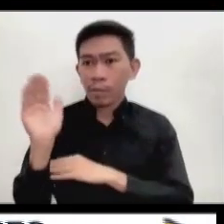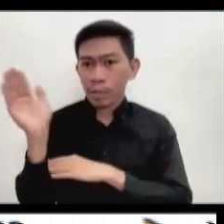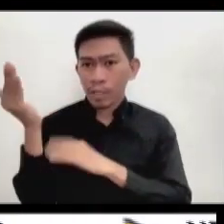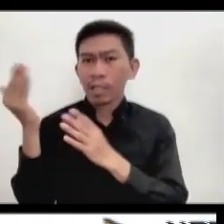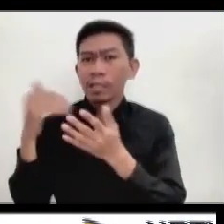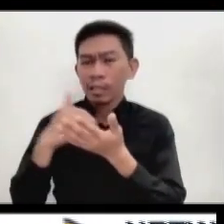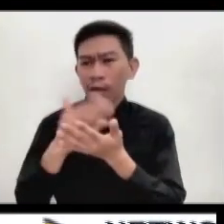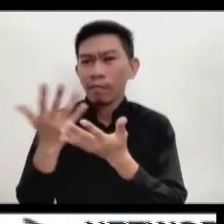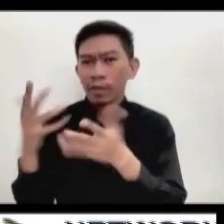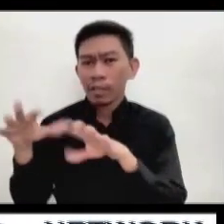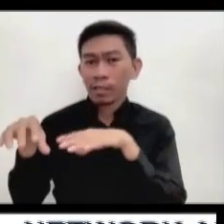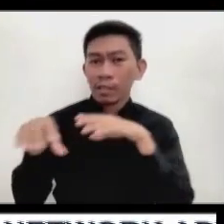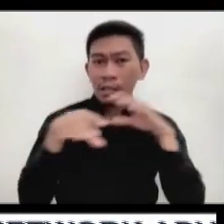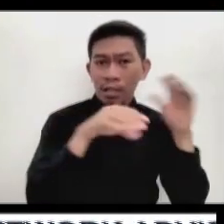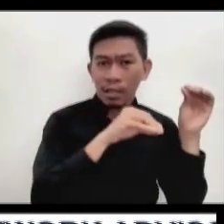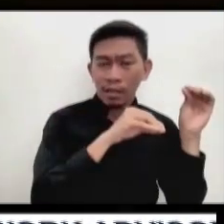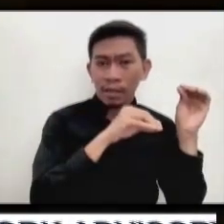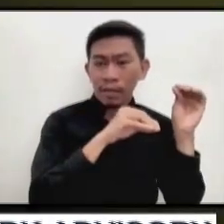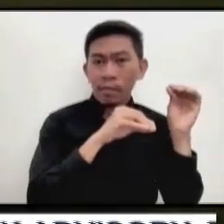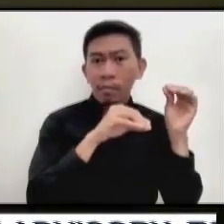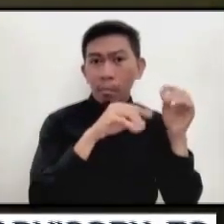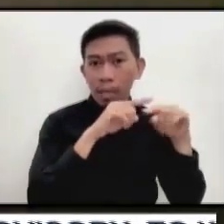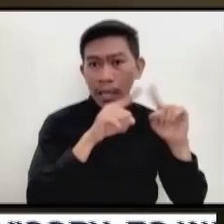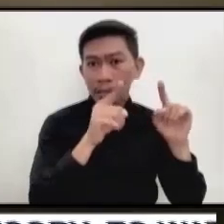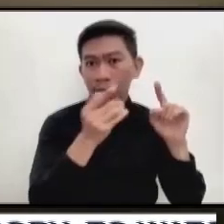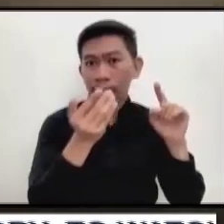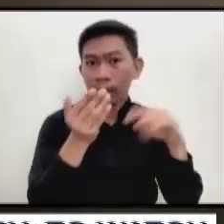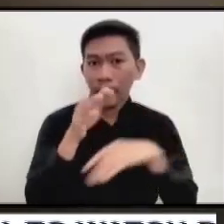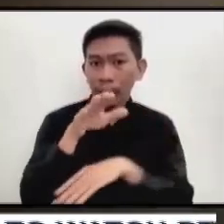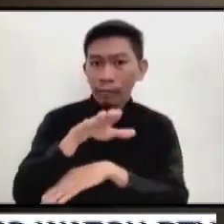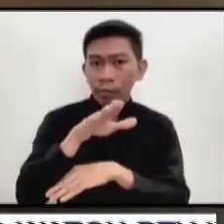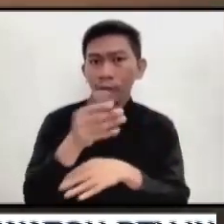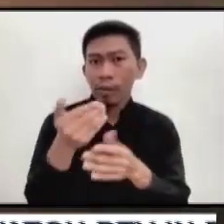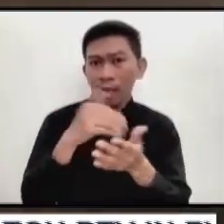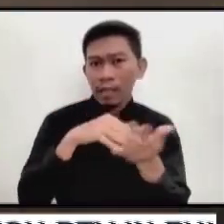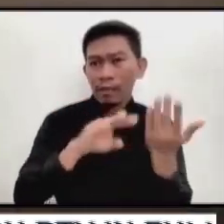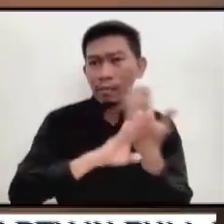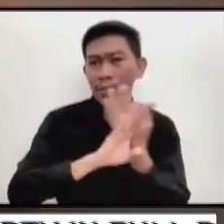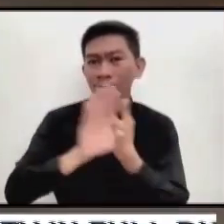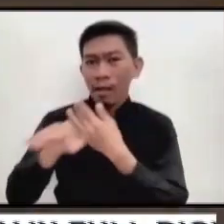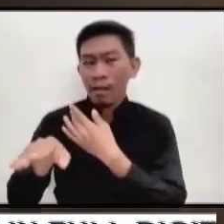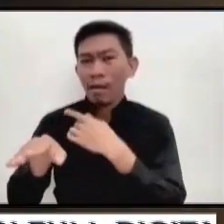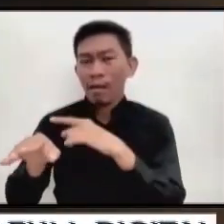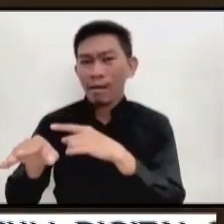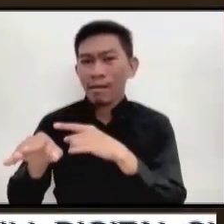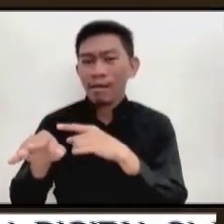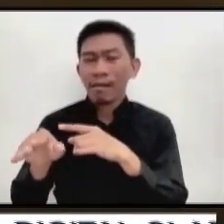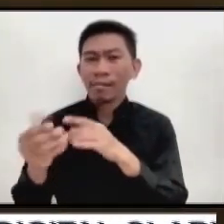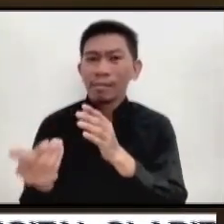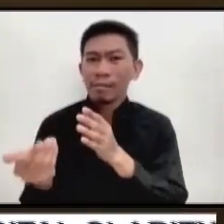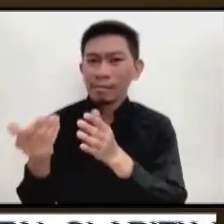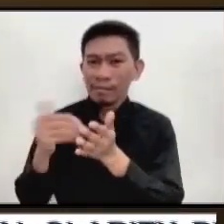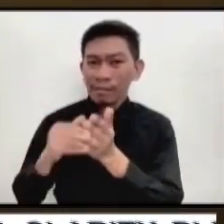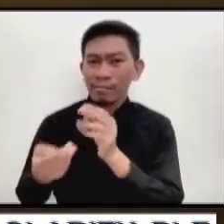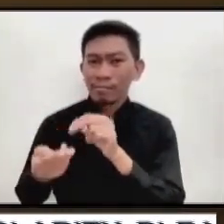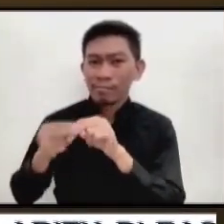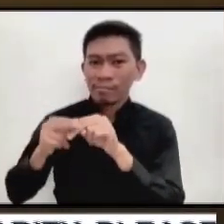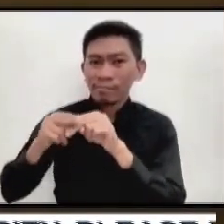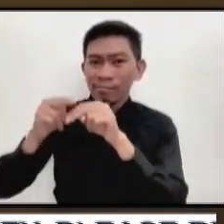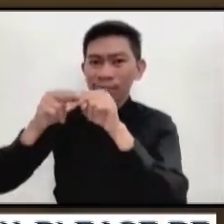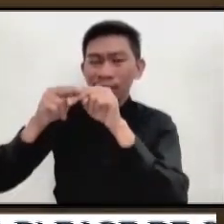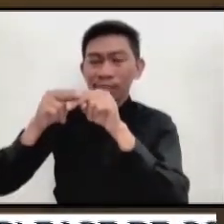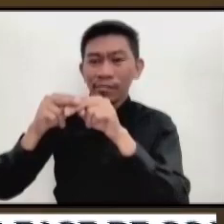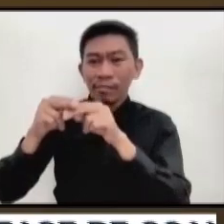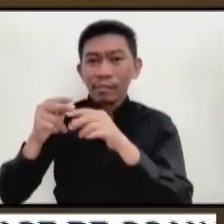kanilang bahay. Pero pagdating naman po ng hapon, bumabalik naman po yung iba sa kanadalagdagan, kasi nga medyo